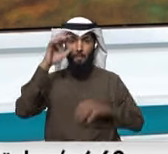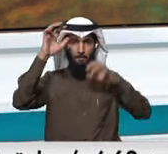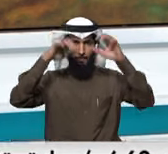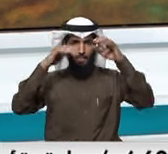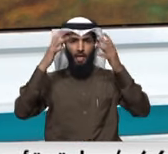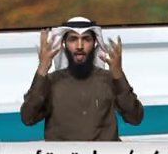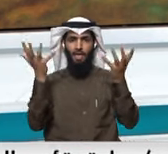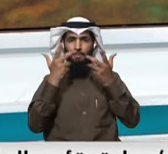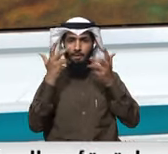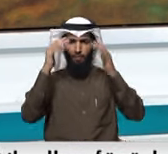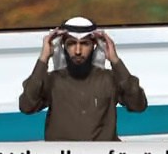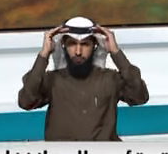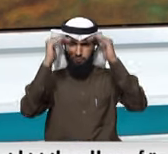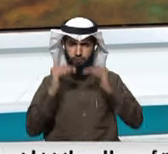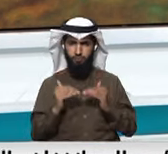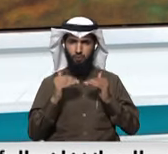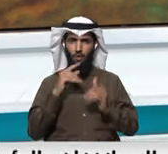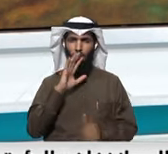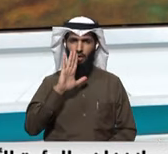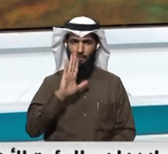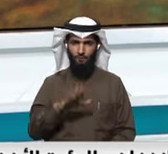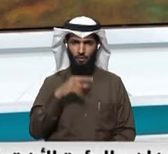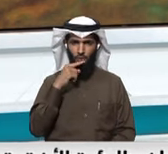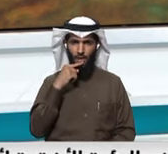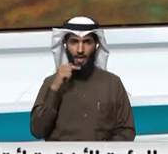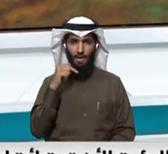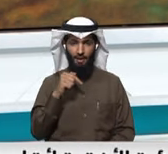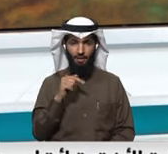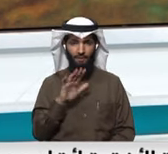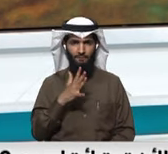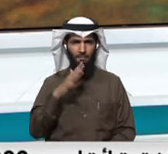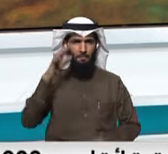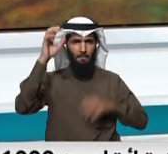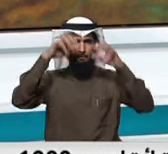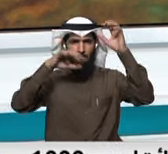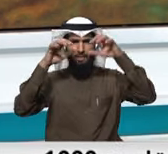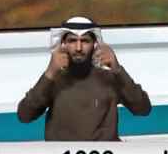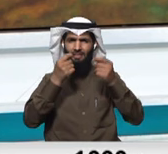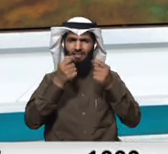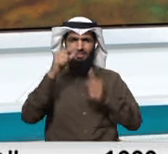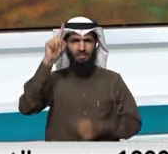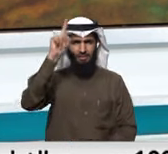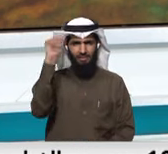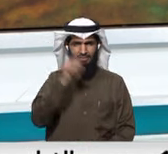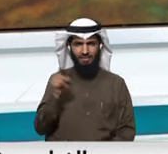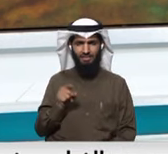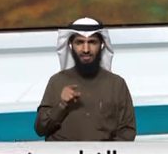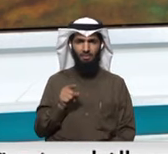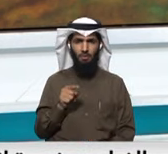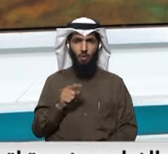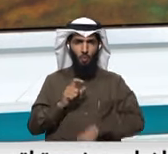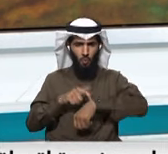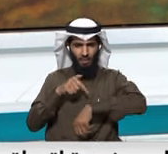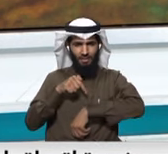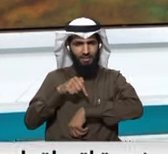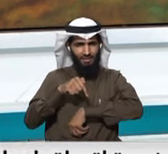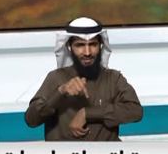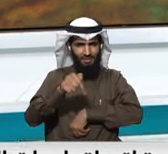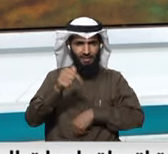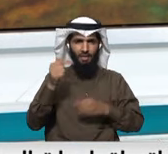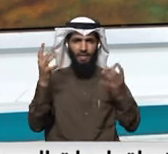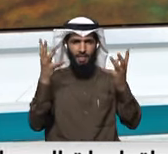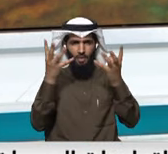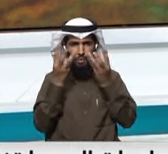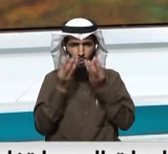الاولى مع قلبه الهواء الى شمالي غربي وتكون هذه الفرص احيانا رعديه على بعض المناطق تدريجيا تقل الامطار وايضا السحب